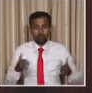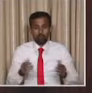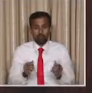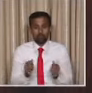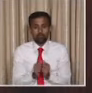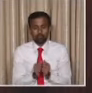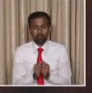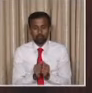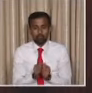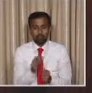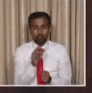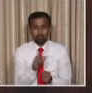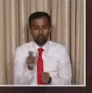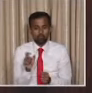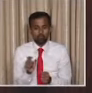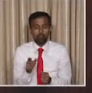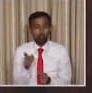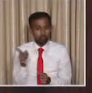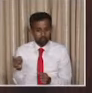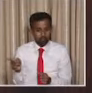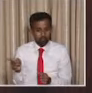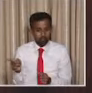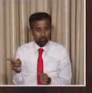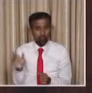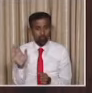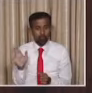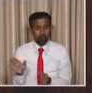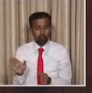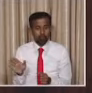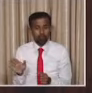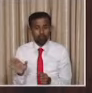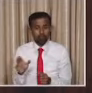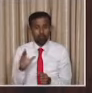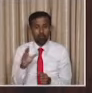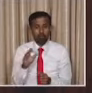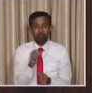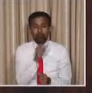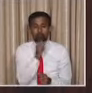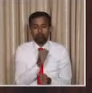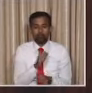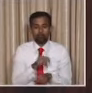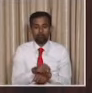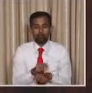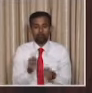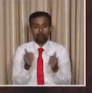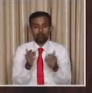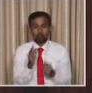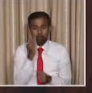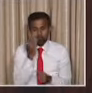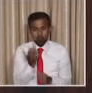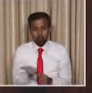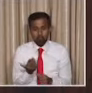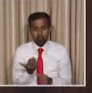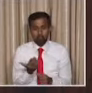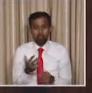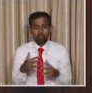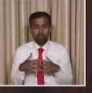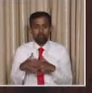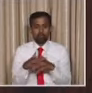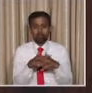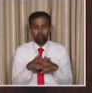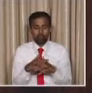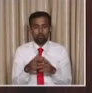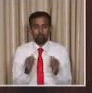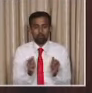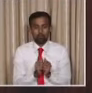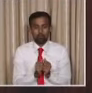වල නියැලෙන අය උදෙසා ඔවුන්ගේ සැදෑ සමයට සාර්ථක මුහුණින්ට අවශ්‍ය සභා සමාජ සුබ සාධක